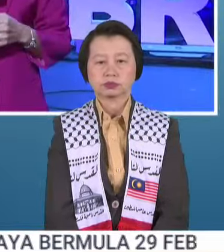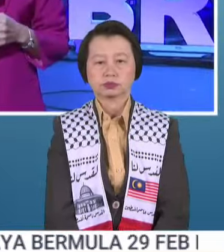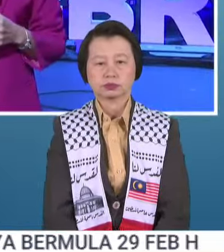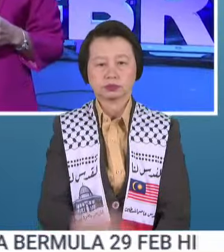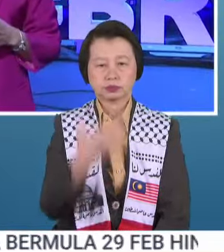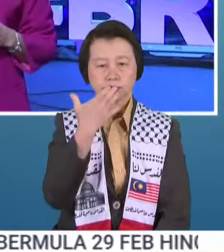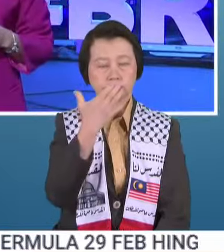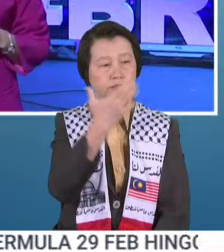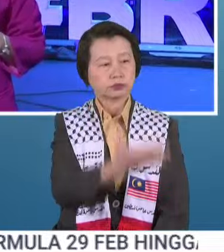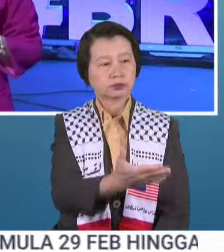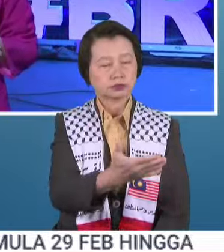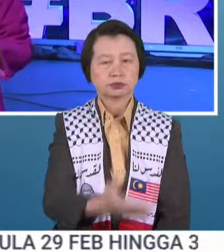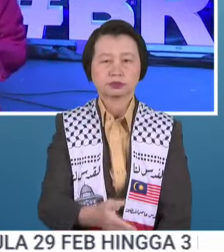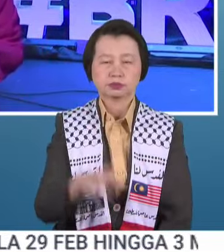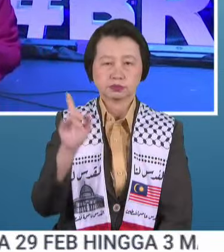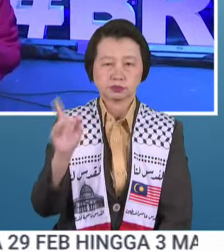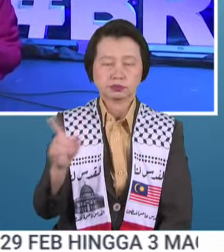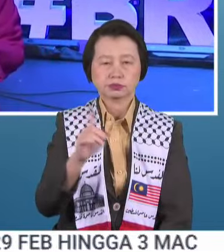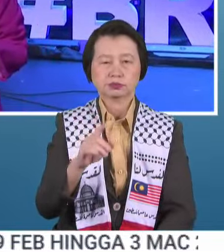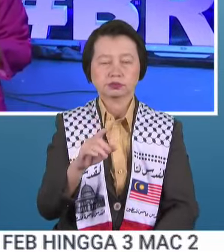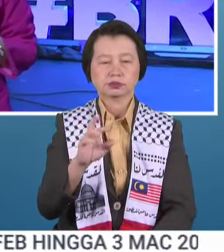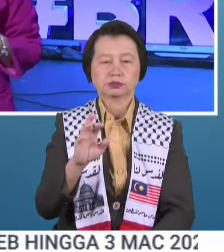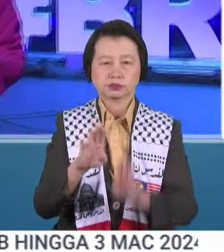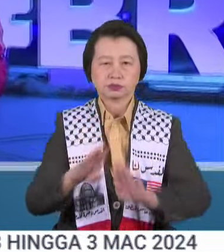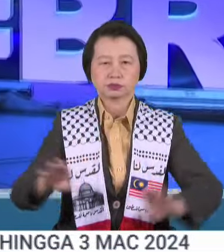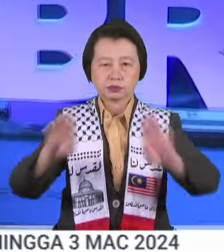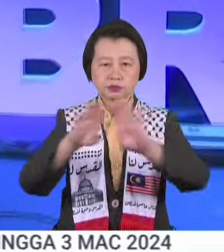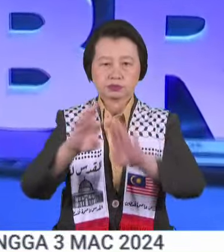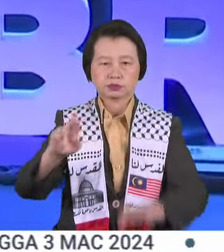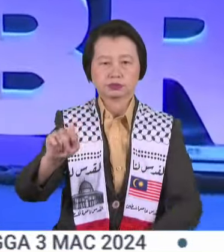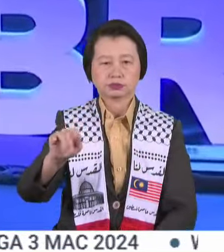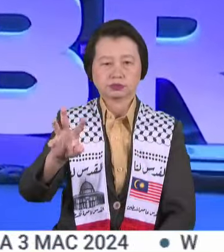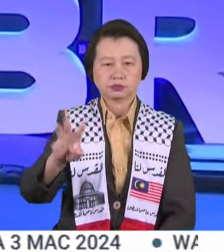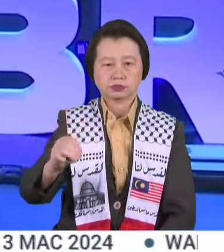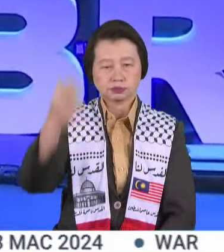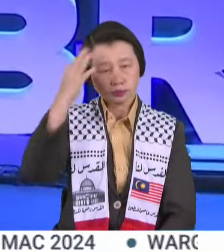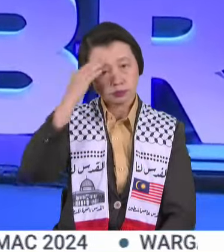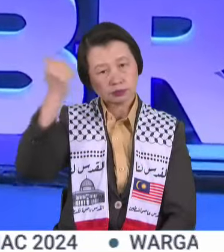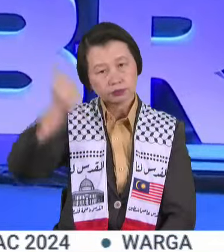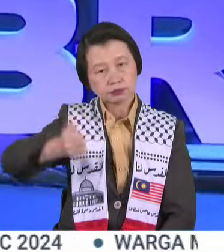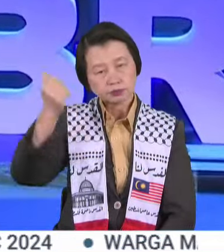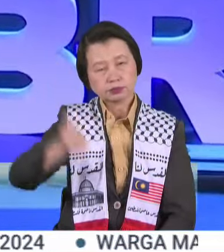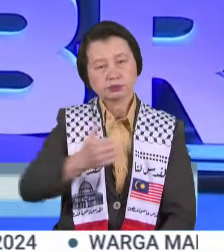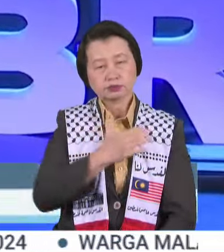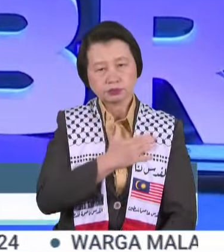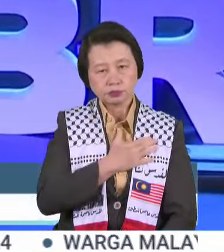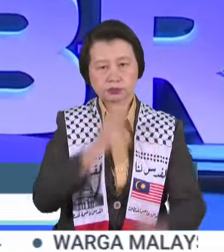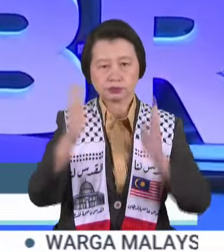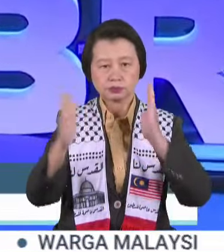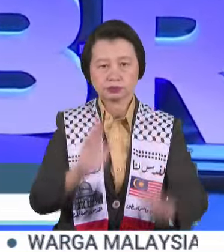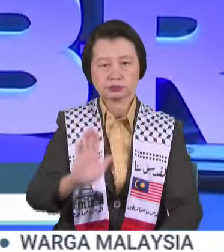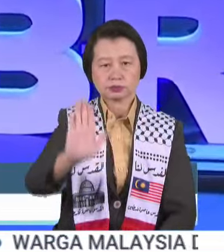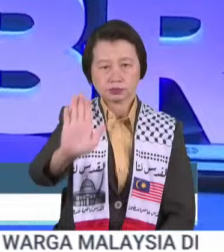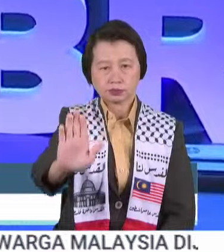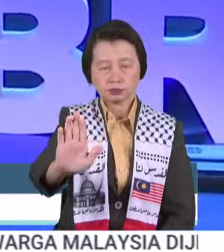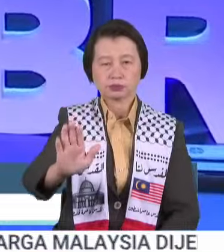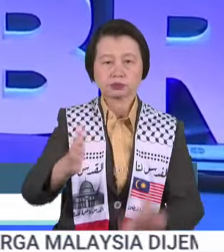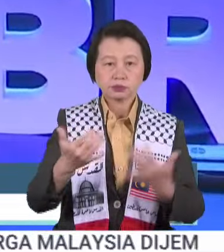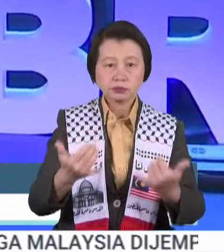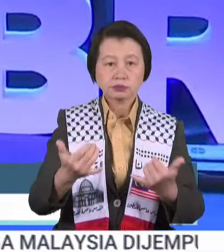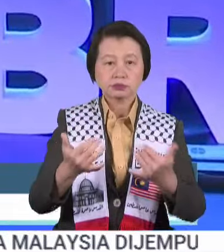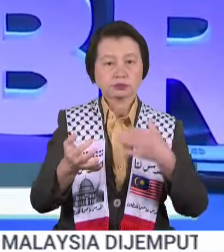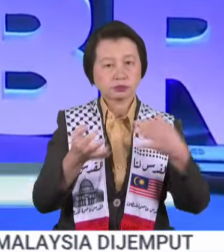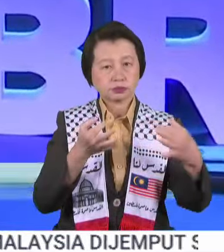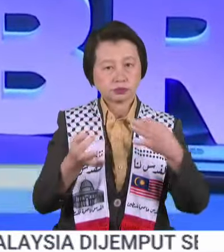Terima kasih Otto dan Farhatul di Studio Berita Angkasa Puri. Assalamualaikum, salam Malaysia Madani. Apa yang dapat saya kongsikan di